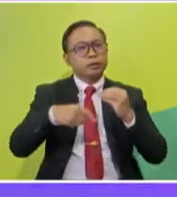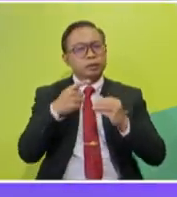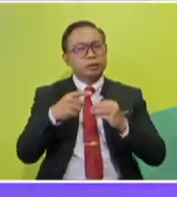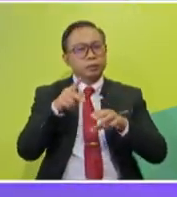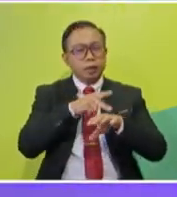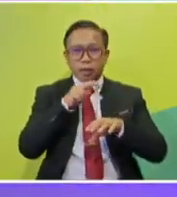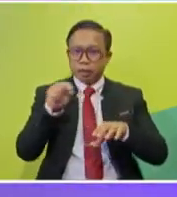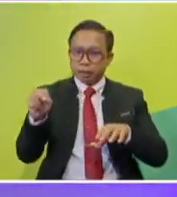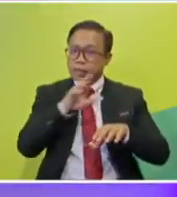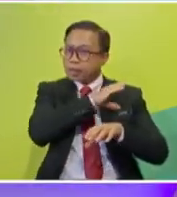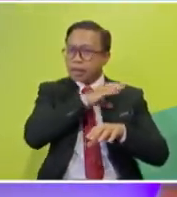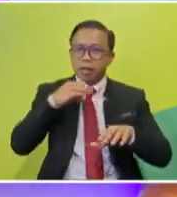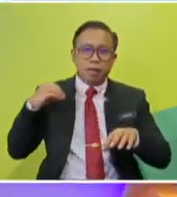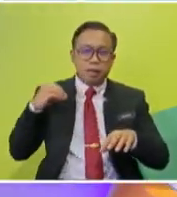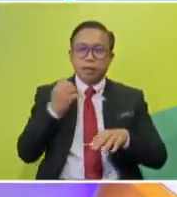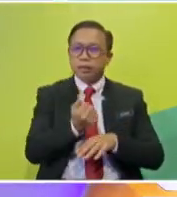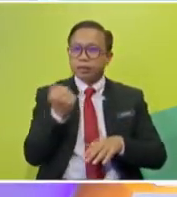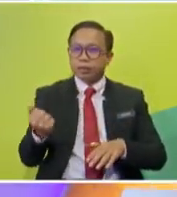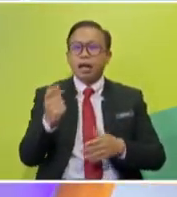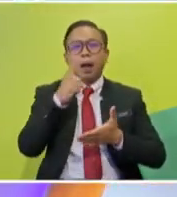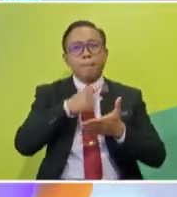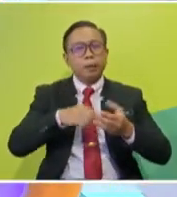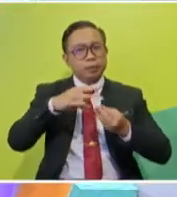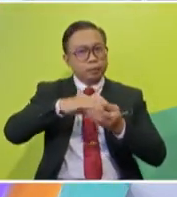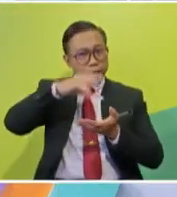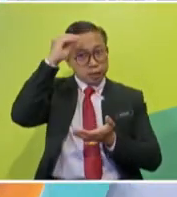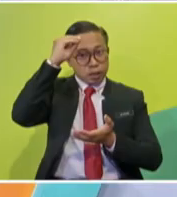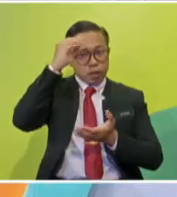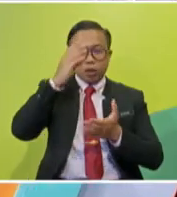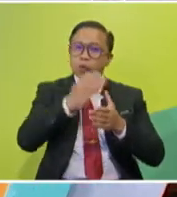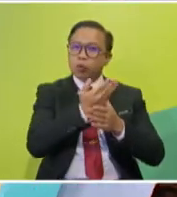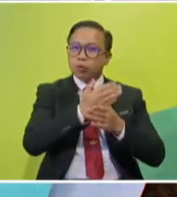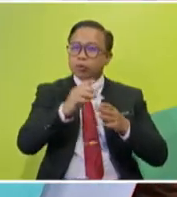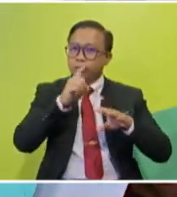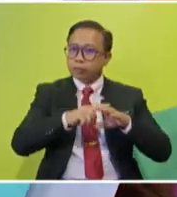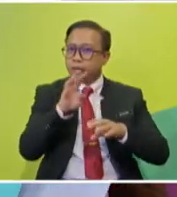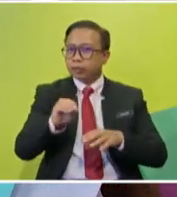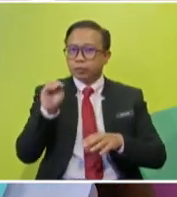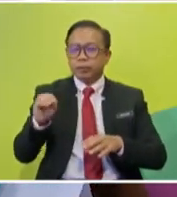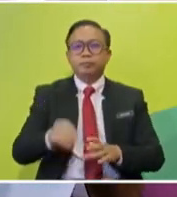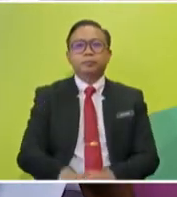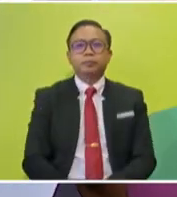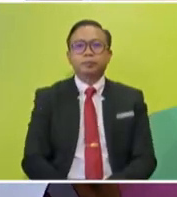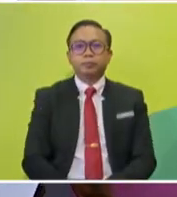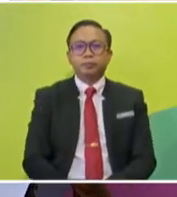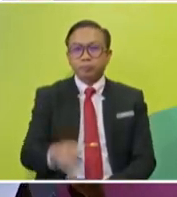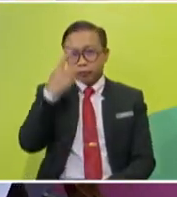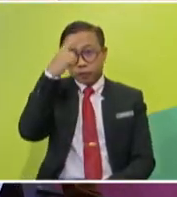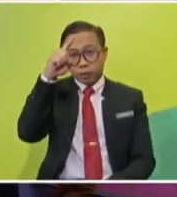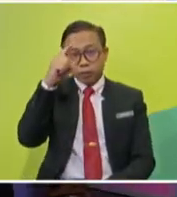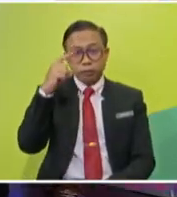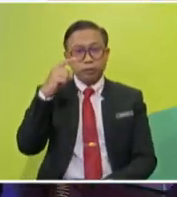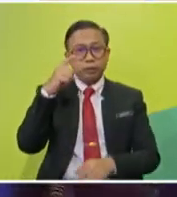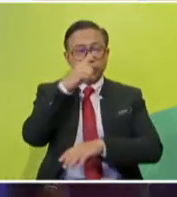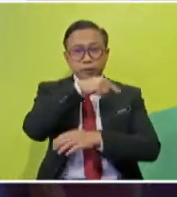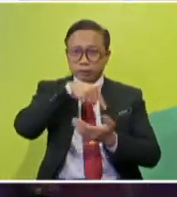ini kita tidak tahu lah Apakah pembelajaran yang kita kepada murid-murid untuk segmen kali ini kita